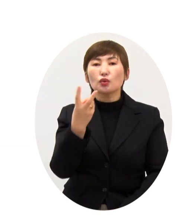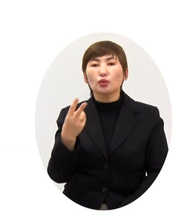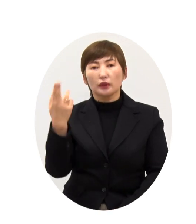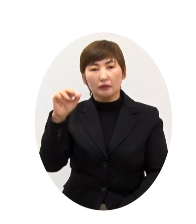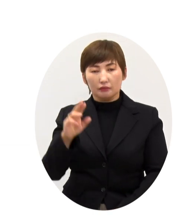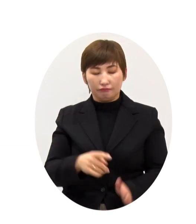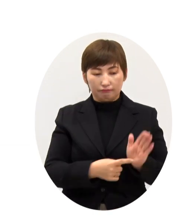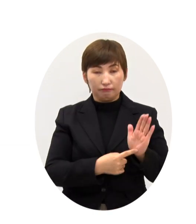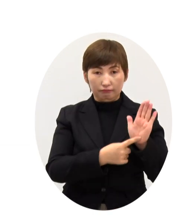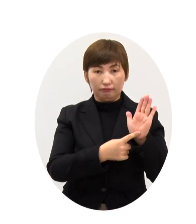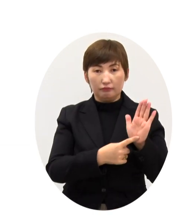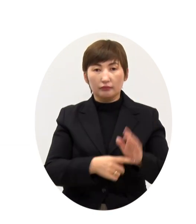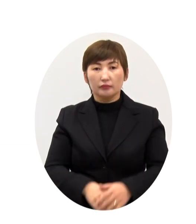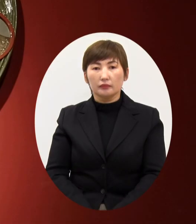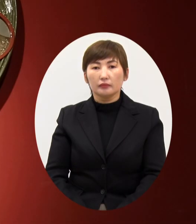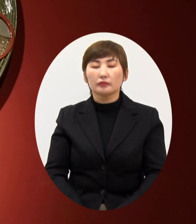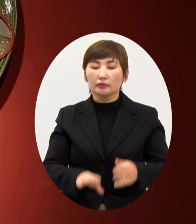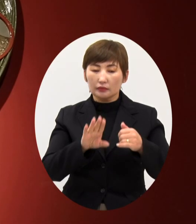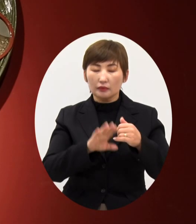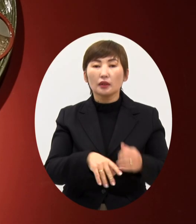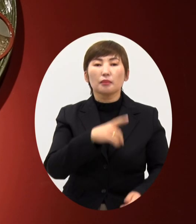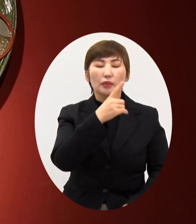мөн харуулж байна.